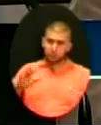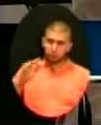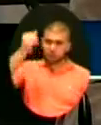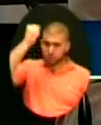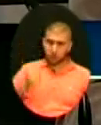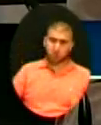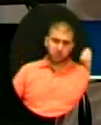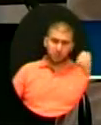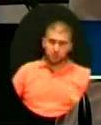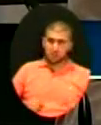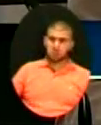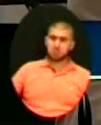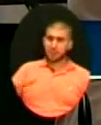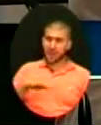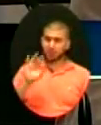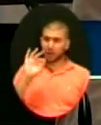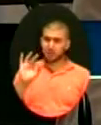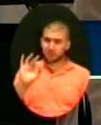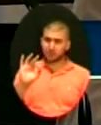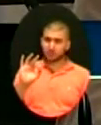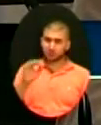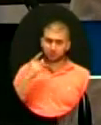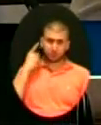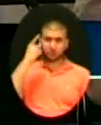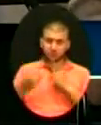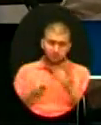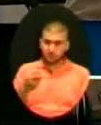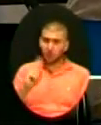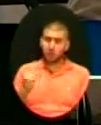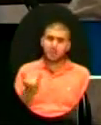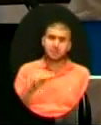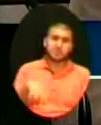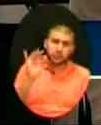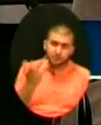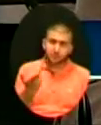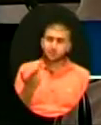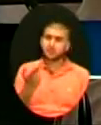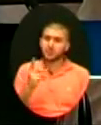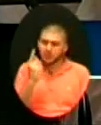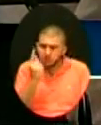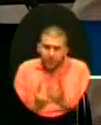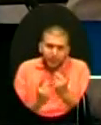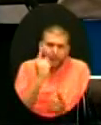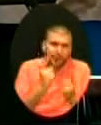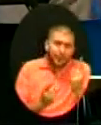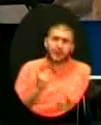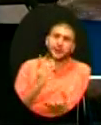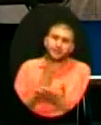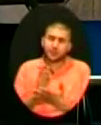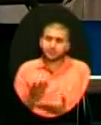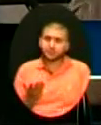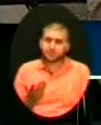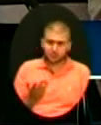באותה מערכת ש... שגרת הטילים. לא תמיד מצאנו אותם. אותם משגרים קטנים, צינורות כאלה שדרכם